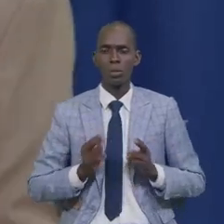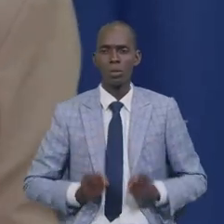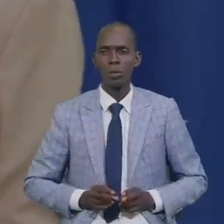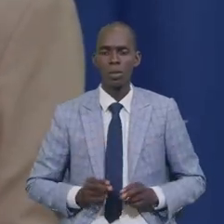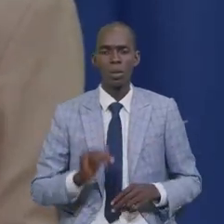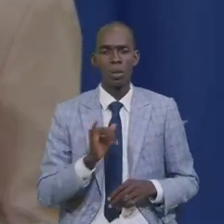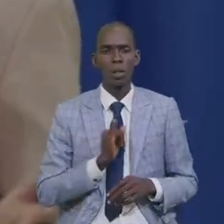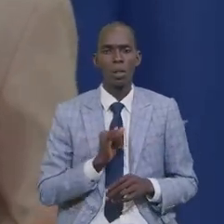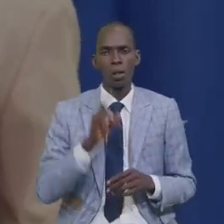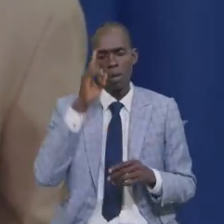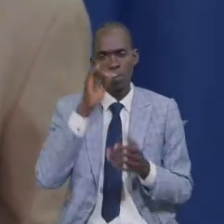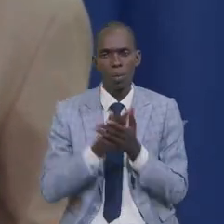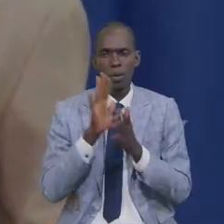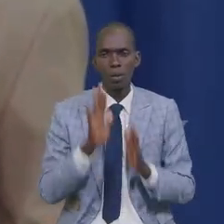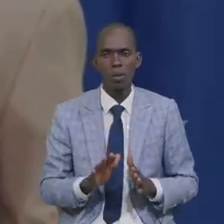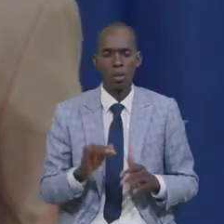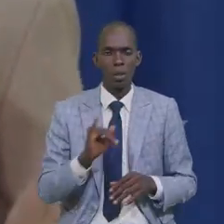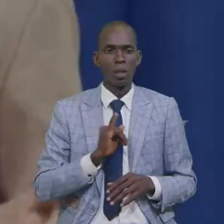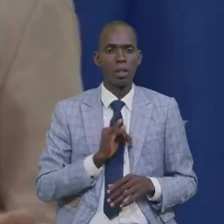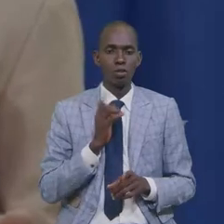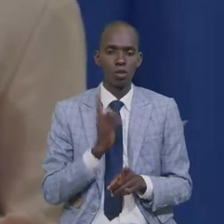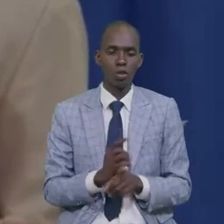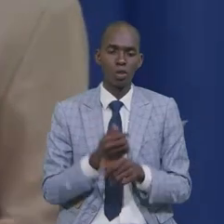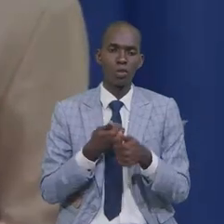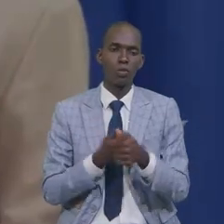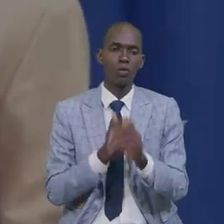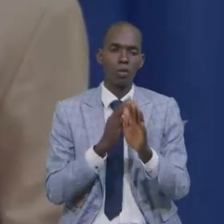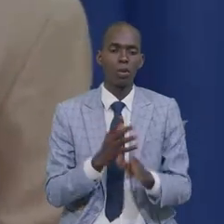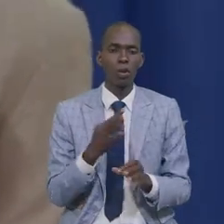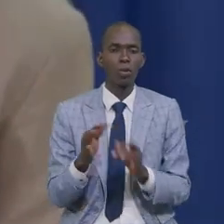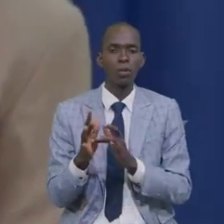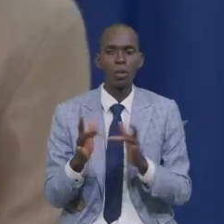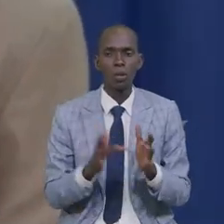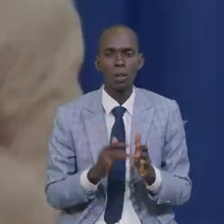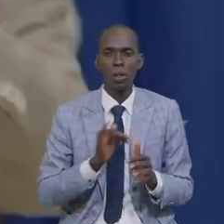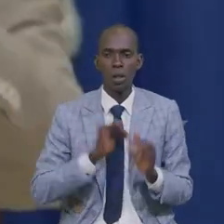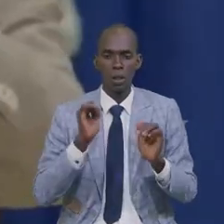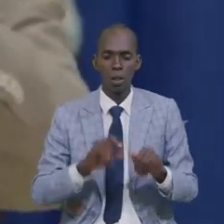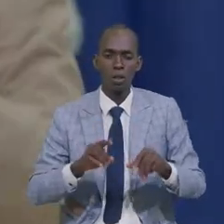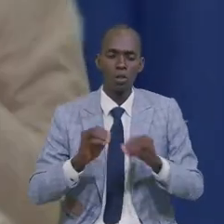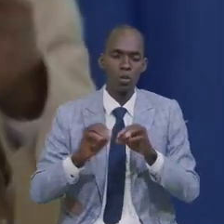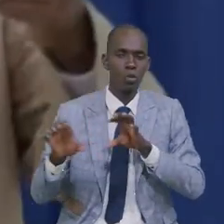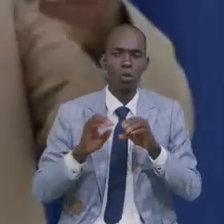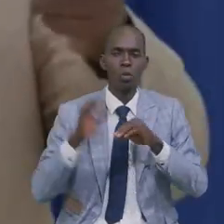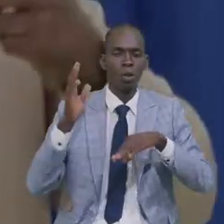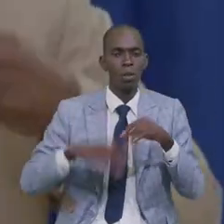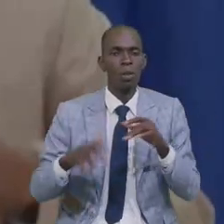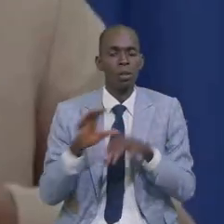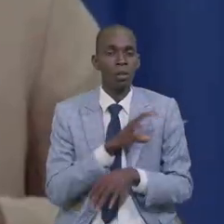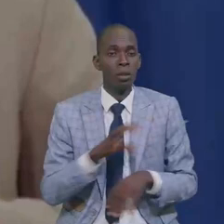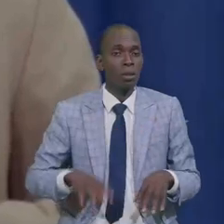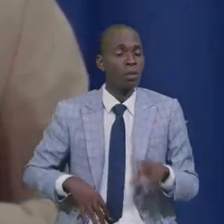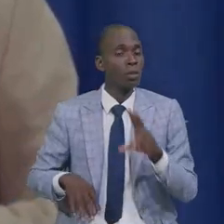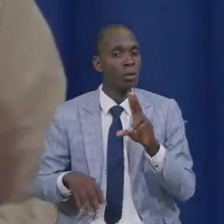Nous, le croyant, moi qui suis Jésus-Christ, je peux aller au-delà de Christ?